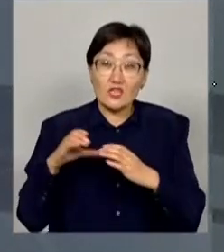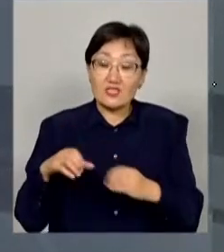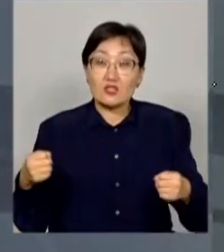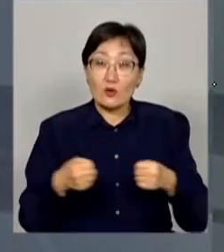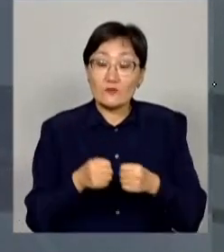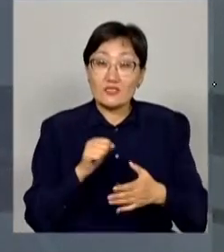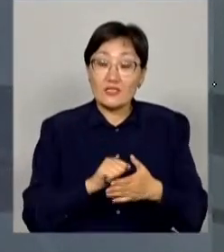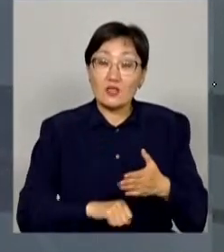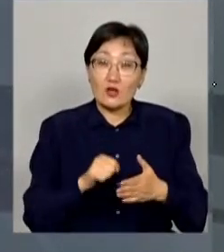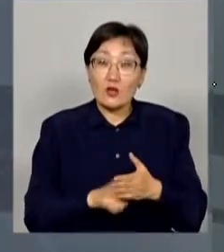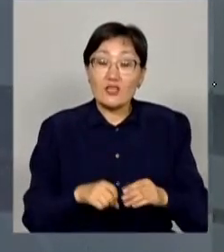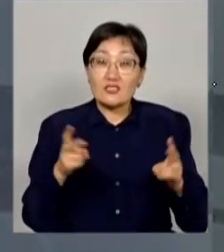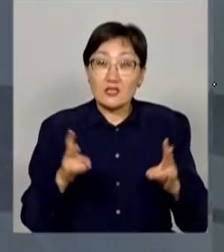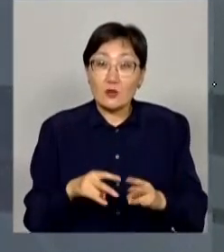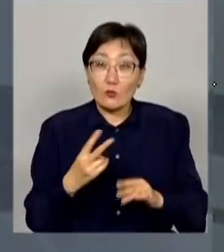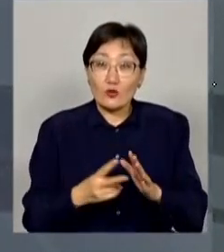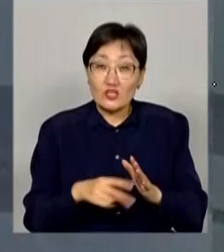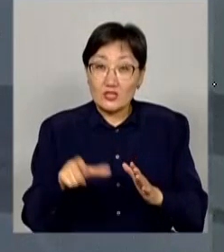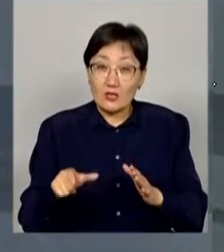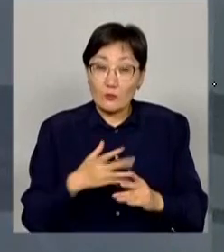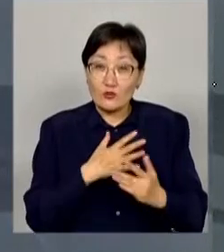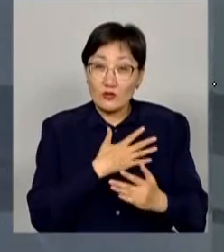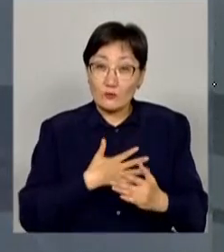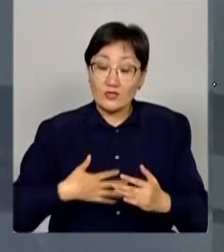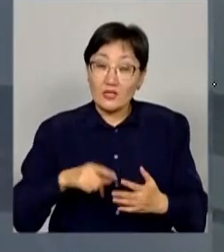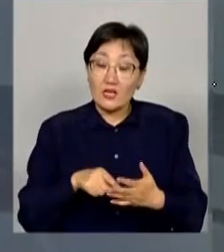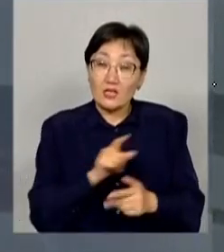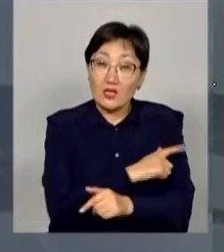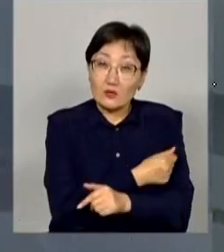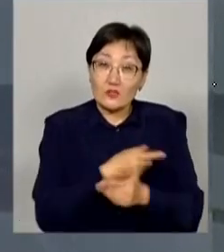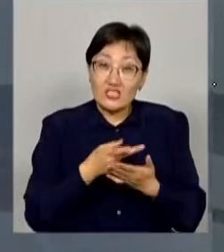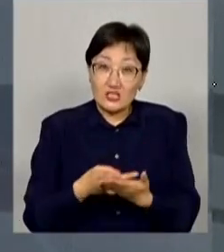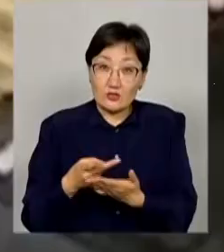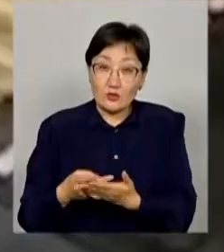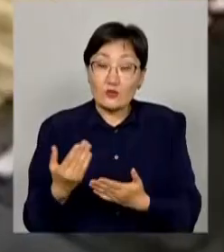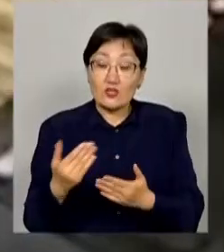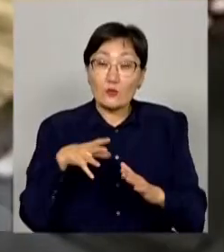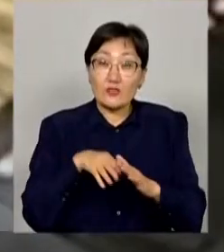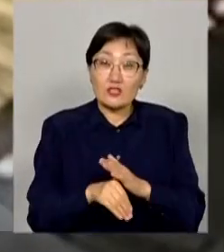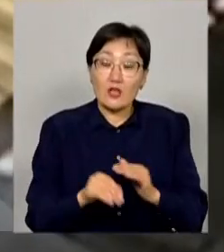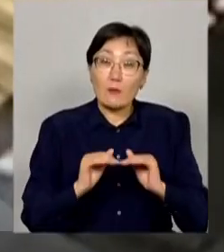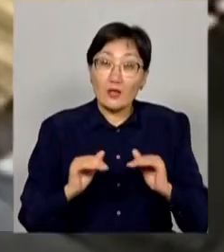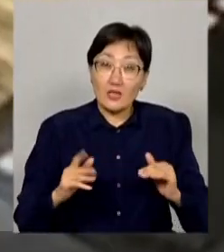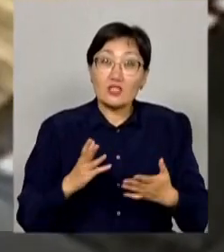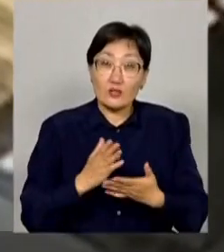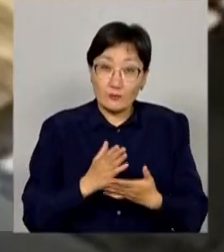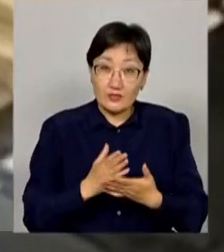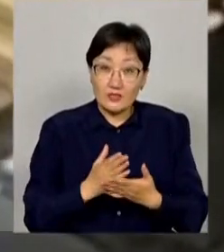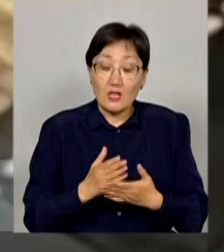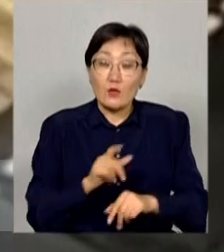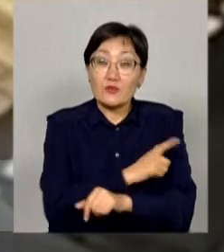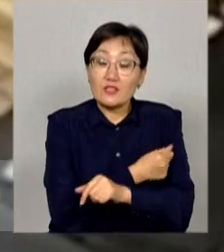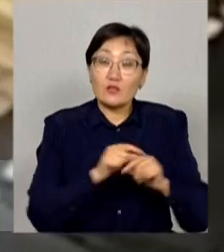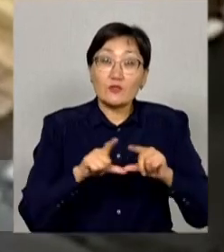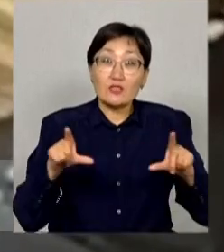соқтығысуынан зардап шеккен 17 адам түрлі дене жарақатымен қала ауруханаларына жеткізілді. Олардың арасында бүлдіршіндер де бар.